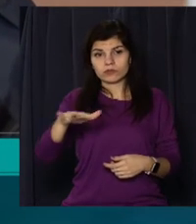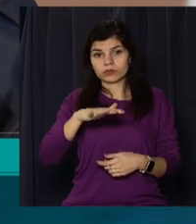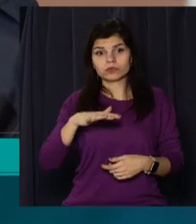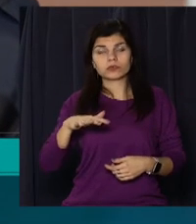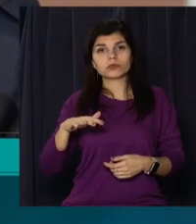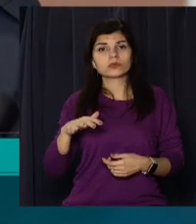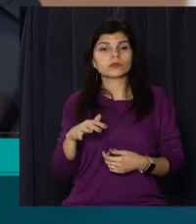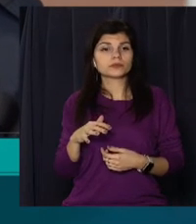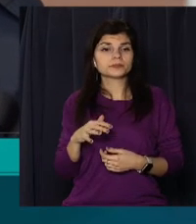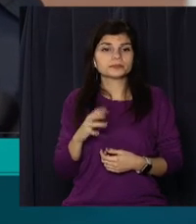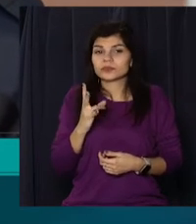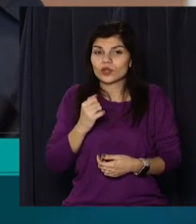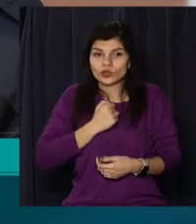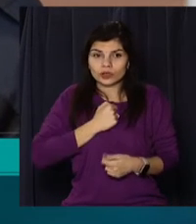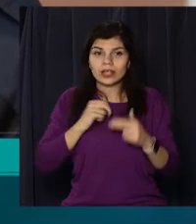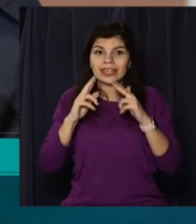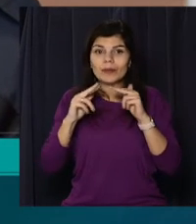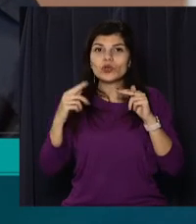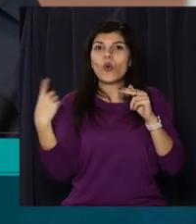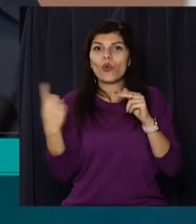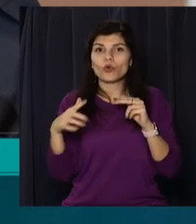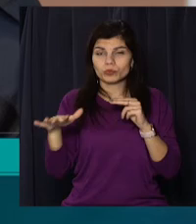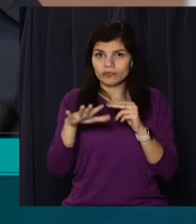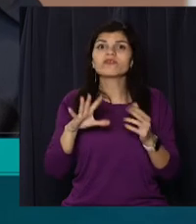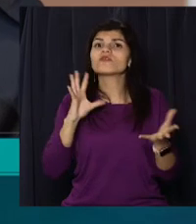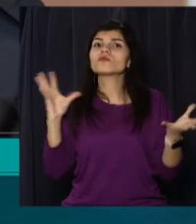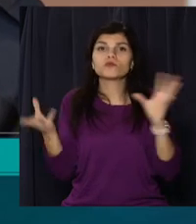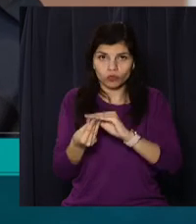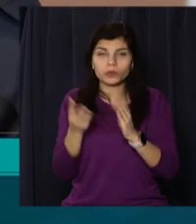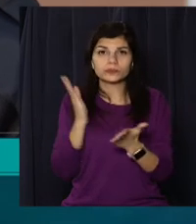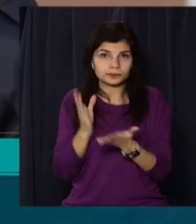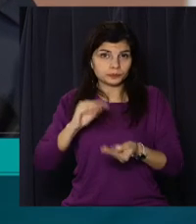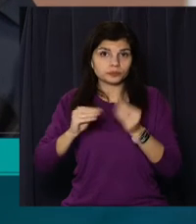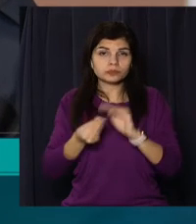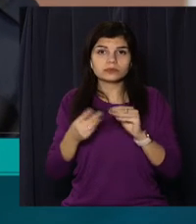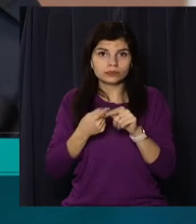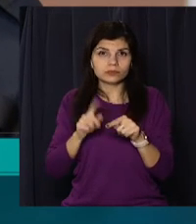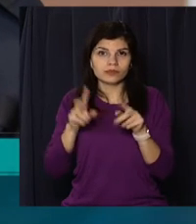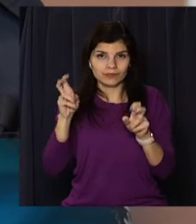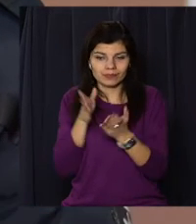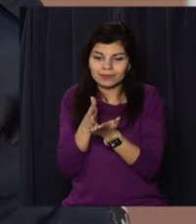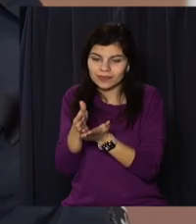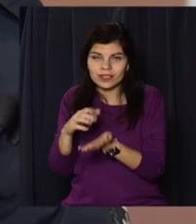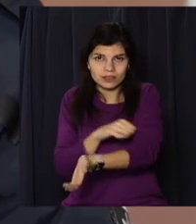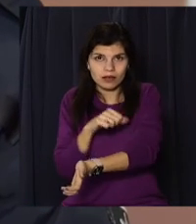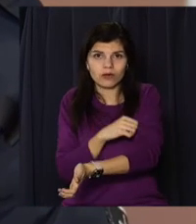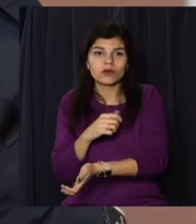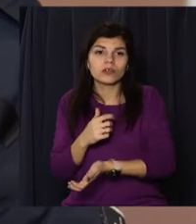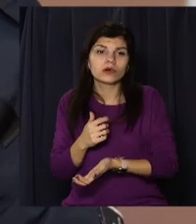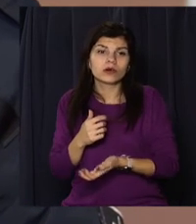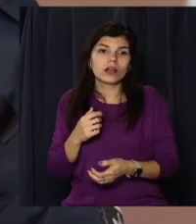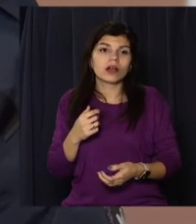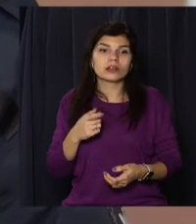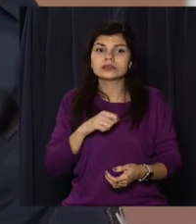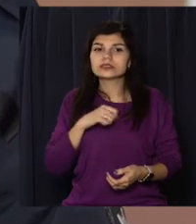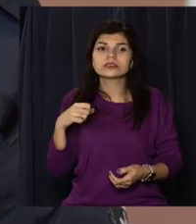галузі, на жаль, Дніпропетровська область в цілому є проблемною в цьому напрямку. Найважливішою